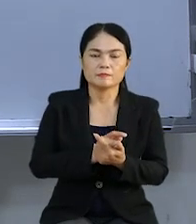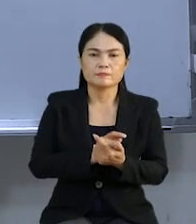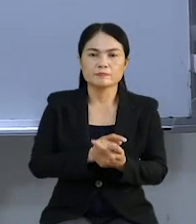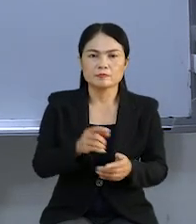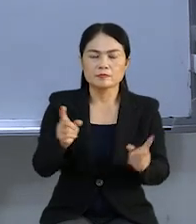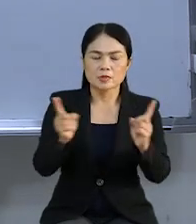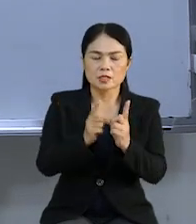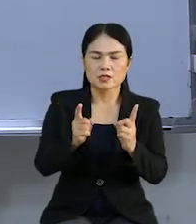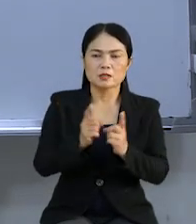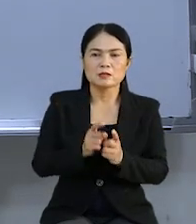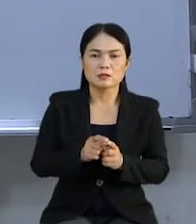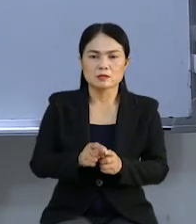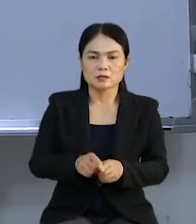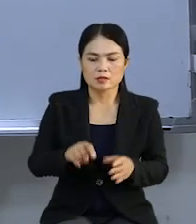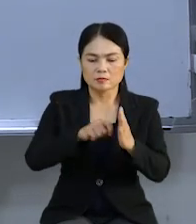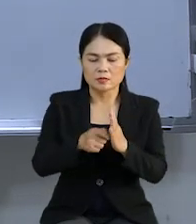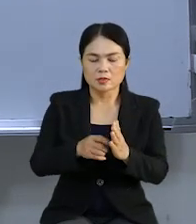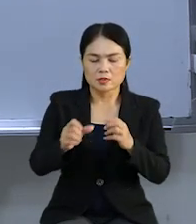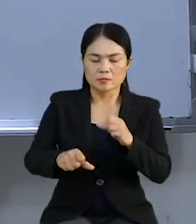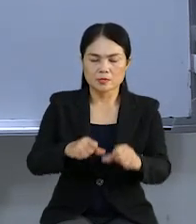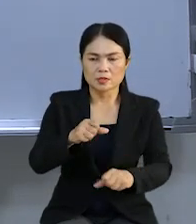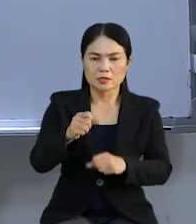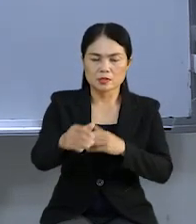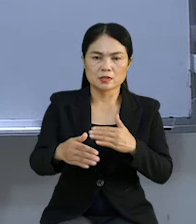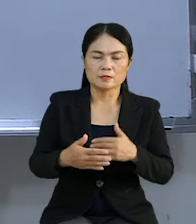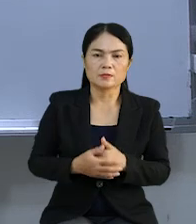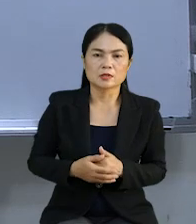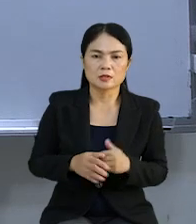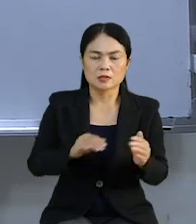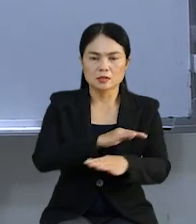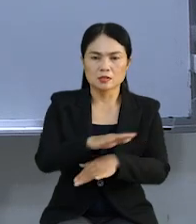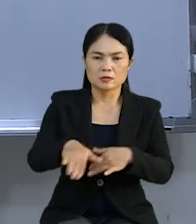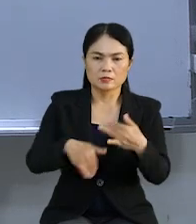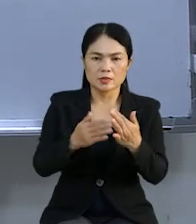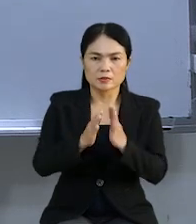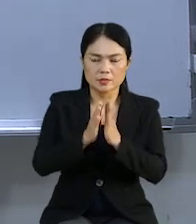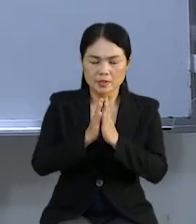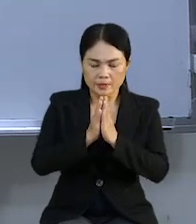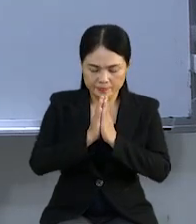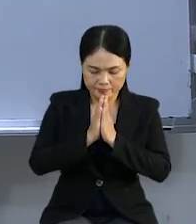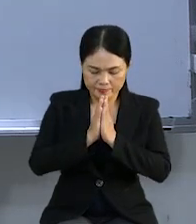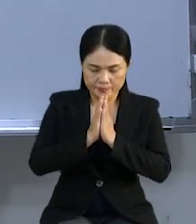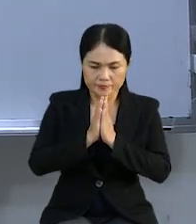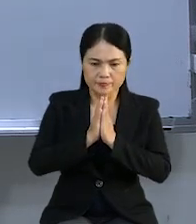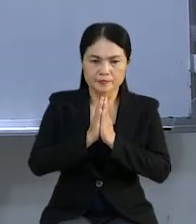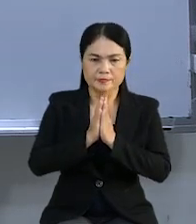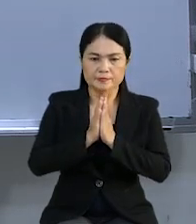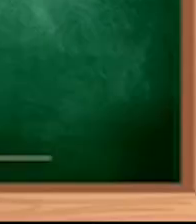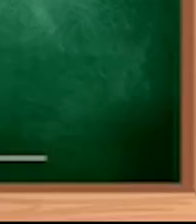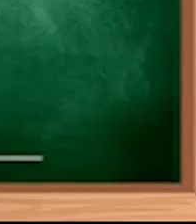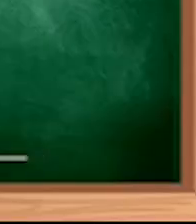ายืงหนึ่งจุบคณีในคลำซาบรรทออบรรทออเดียดสมอกุลสมจุมเรียบเรีย